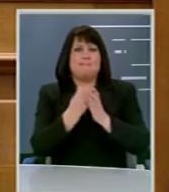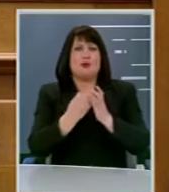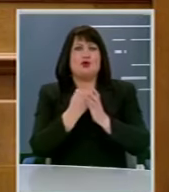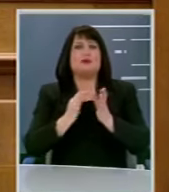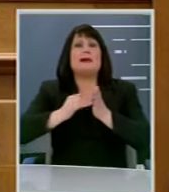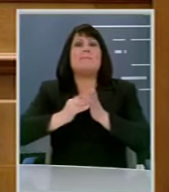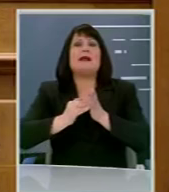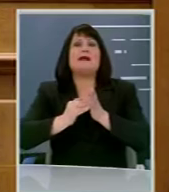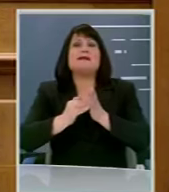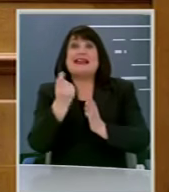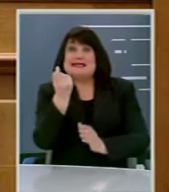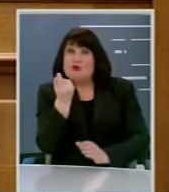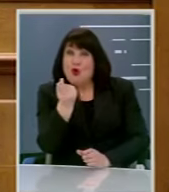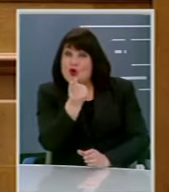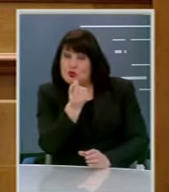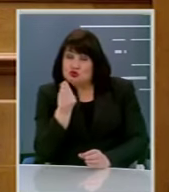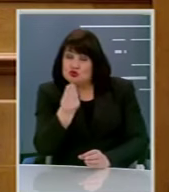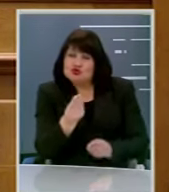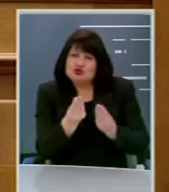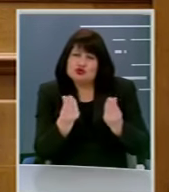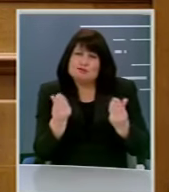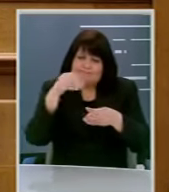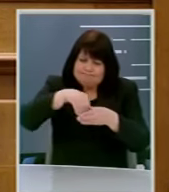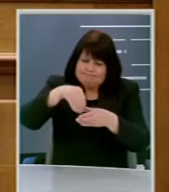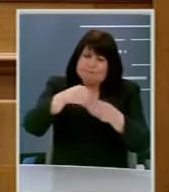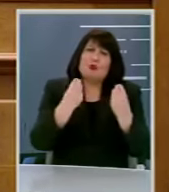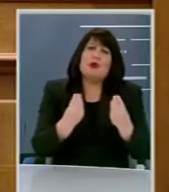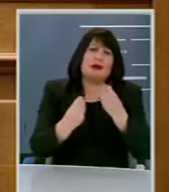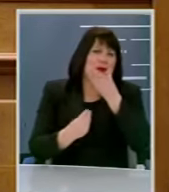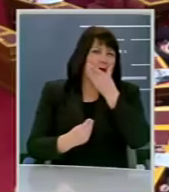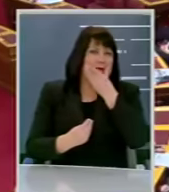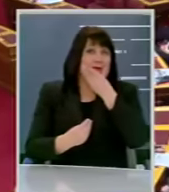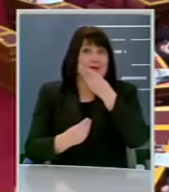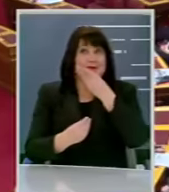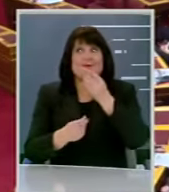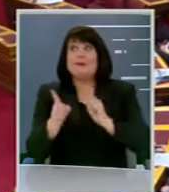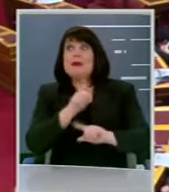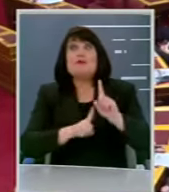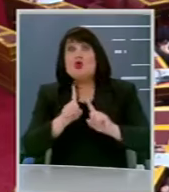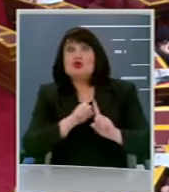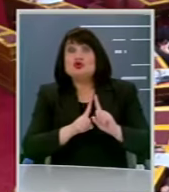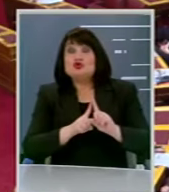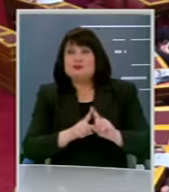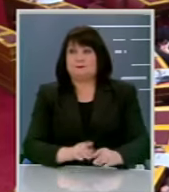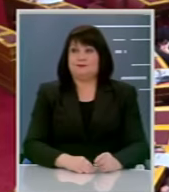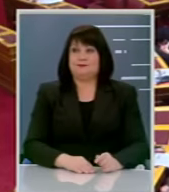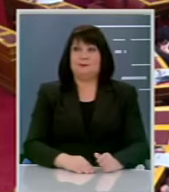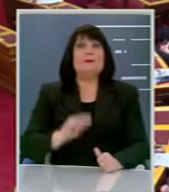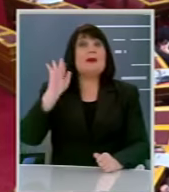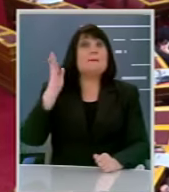Σπόρο εξαιρετικής ποιότητας. Λοιπόν, ποιος το κατάργησε? Ο πατέρας του πρόεδρου κ.